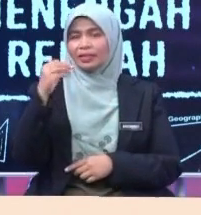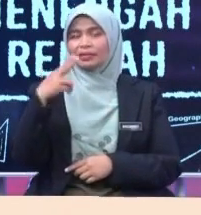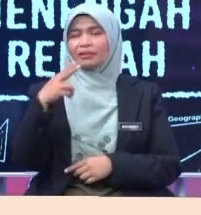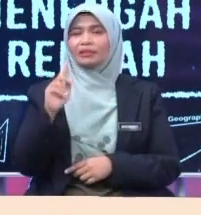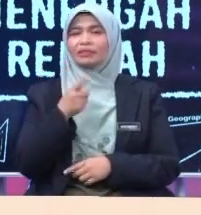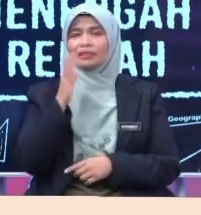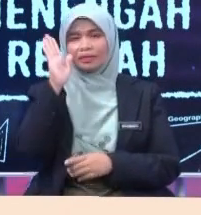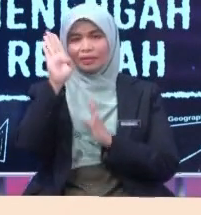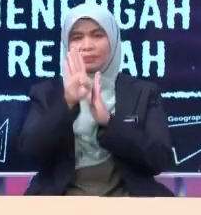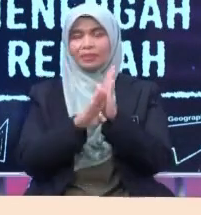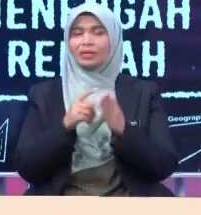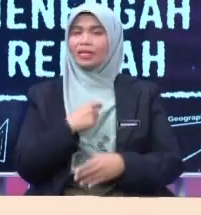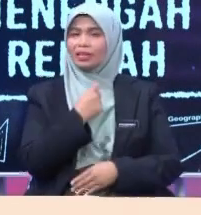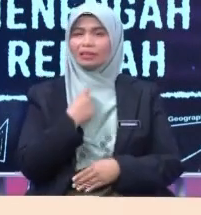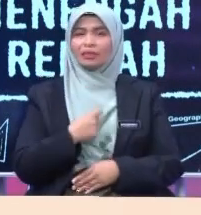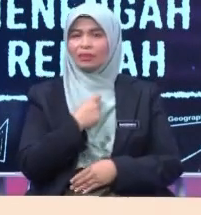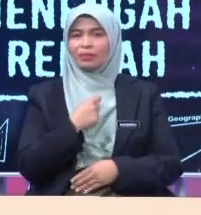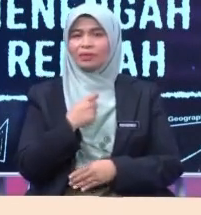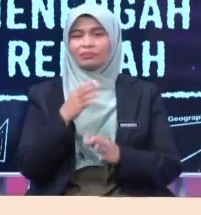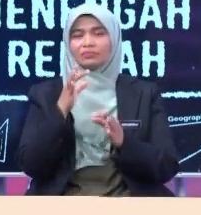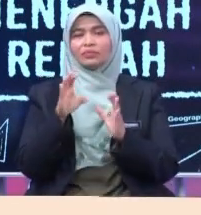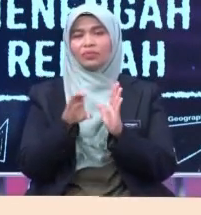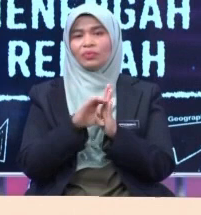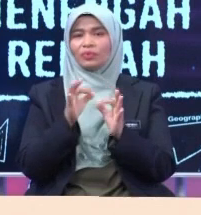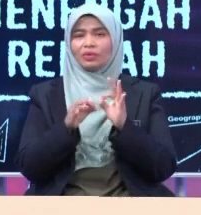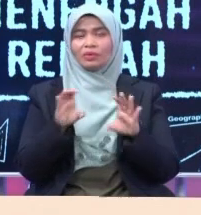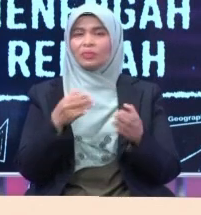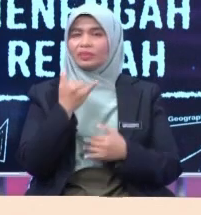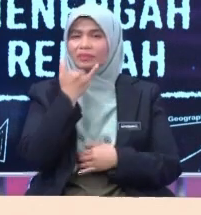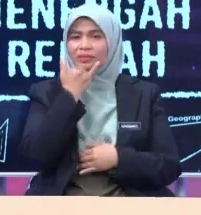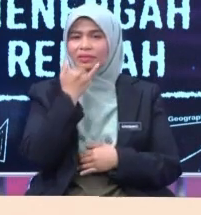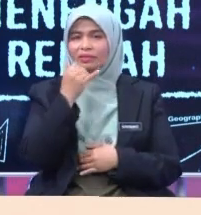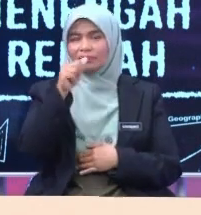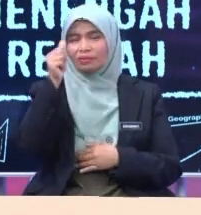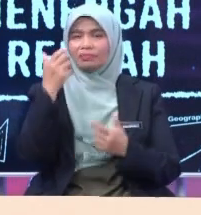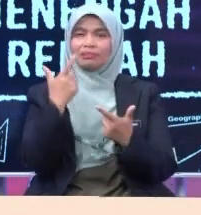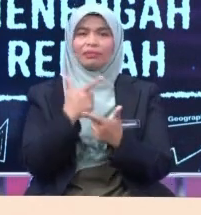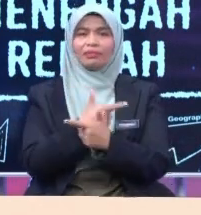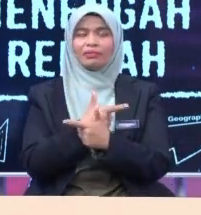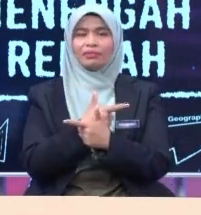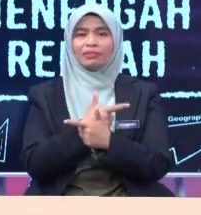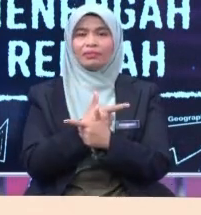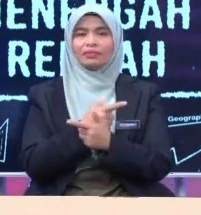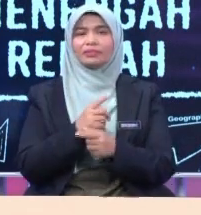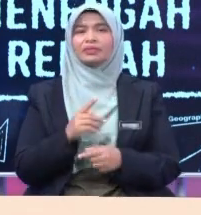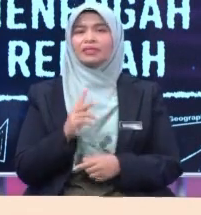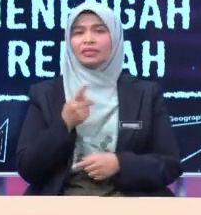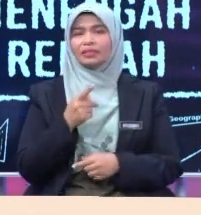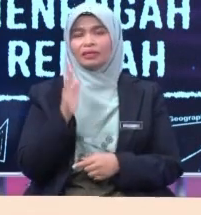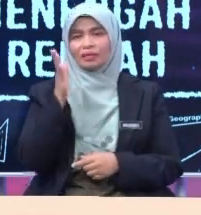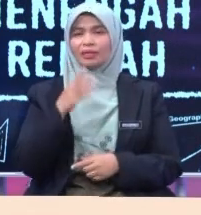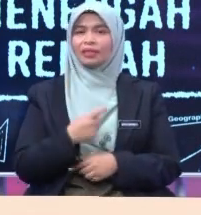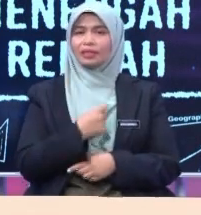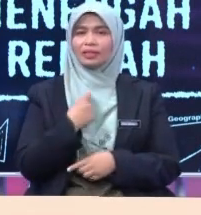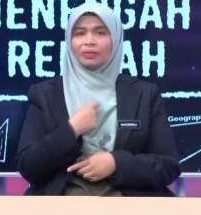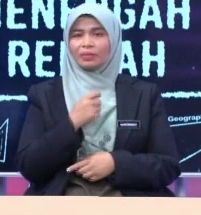melakukan maksiat. Buat salah, kita terus akan ingat, oh ini Allah dah larang. Jadi nanti kalau kita buat juga akan masuk ke dalam neraka. Jadi kita akan